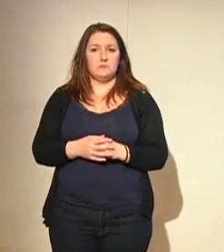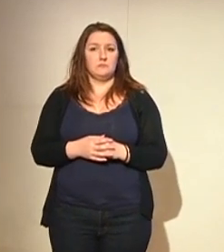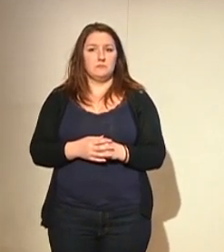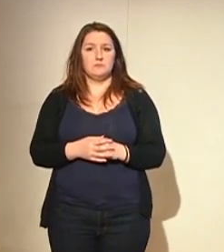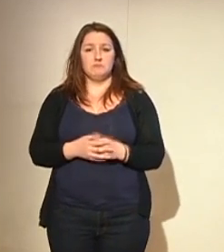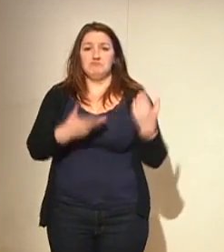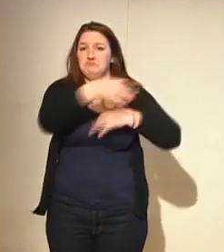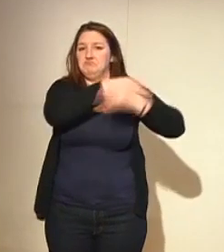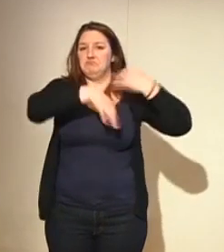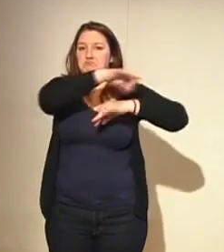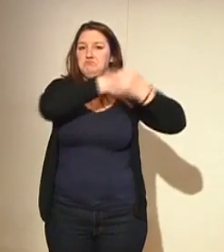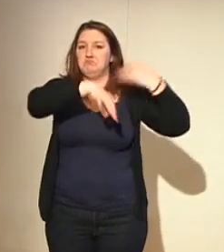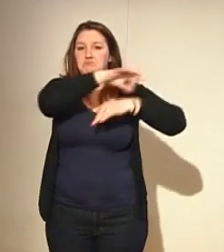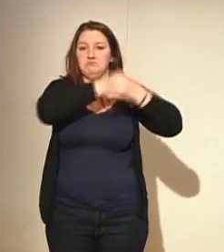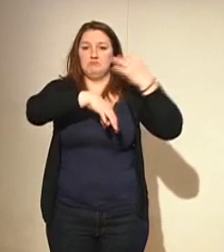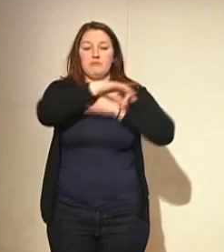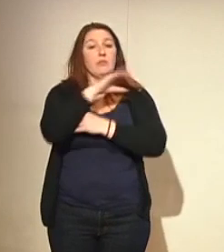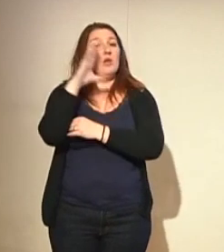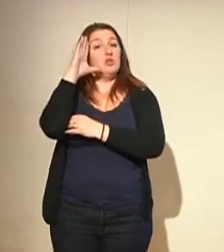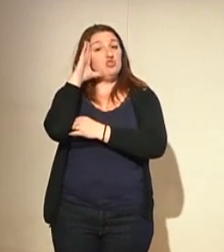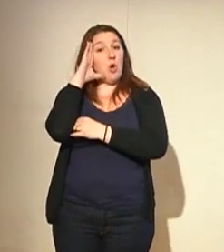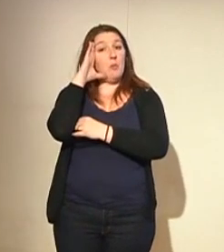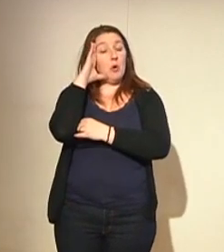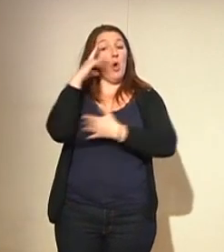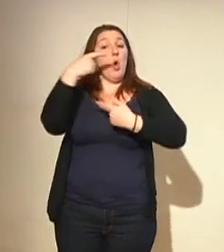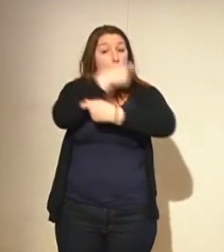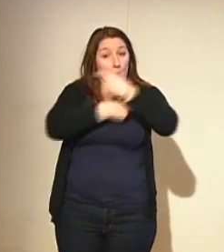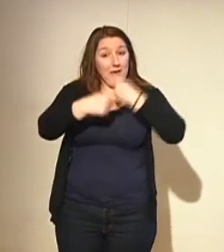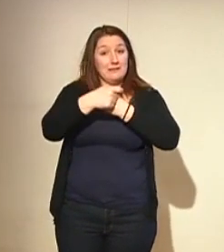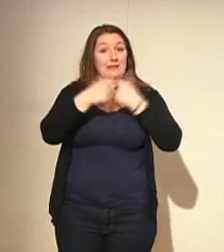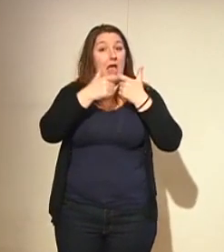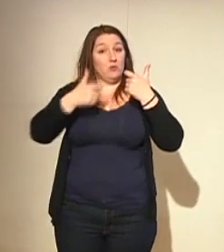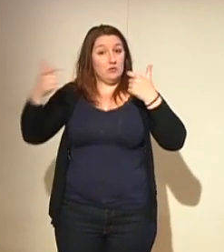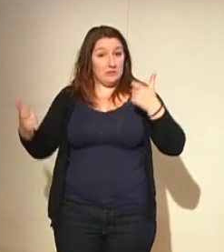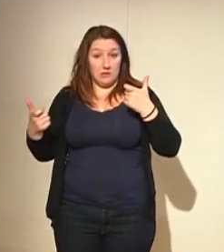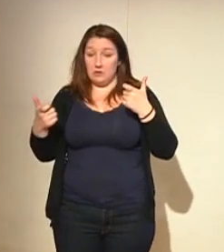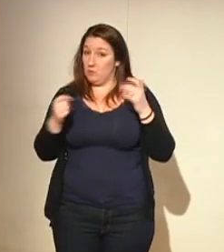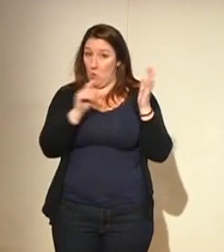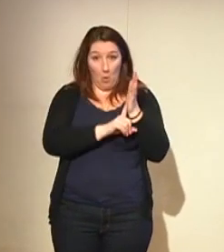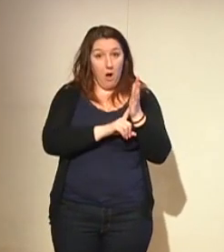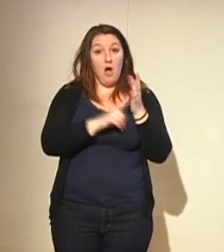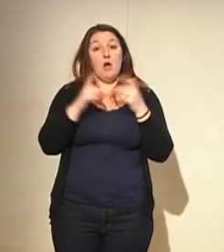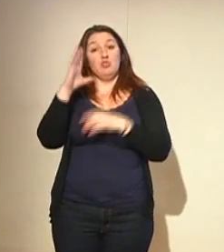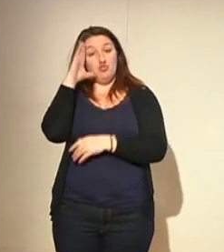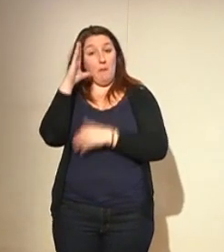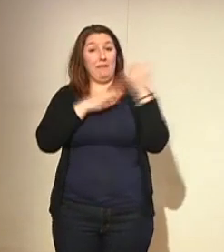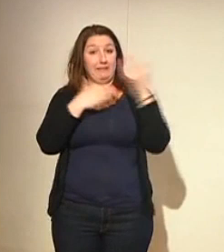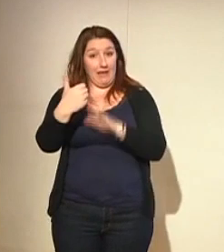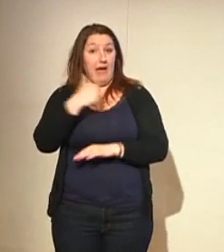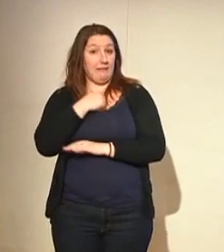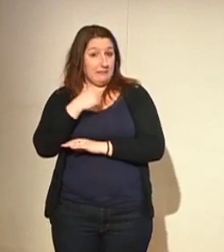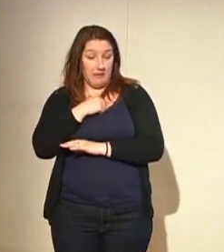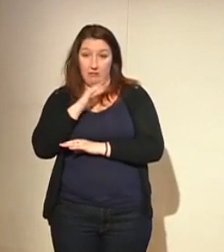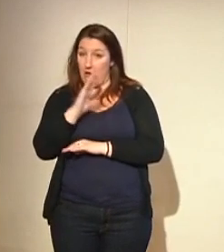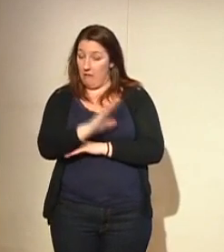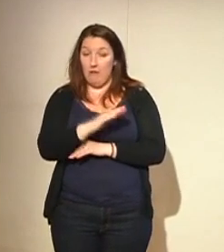non chambre la chambre des commerces et de l'industrie donc ça c'est de droit la Chambre des Métiers l'artisanat pour les hôteliers et restaurants